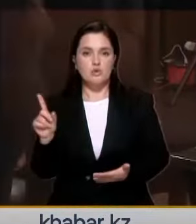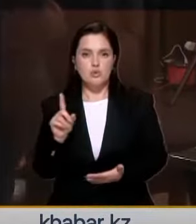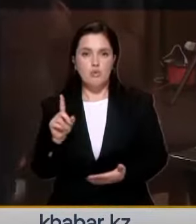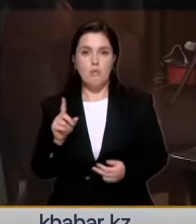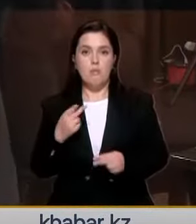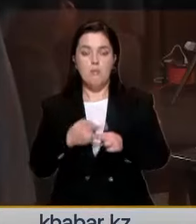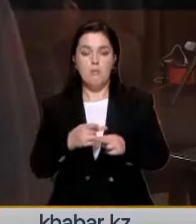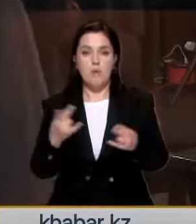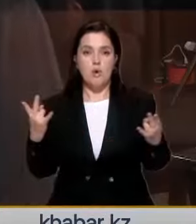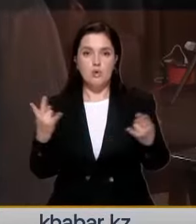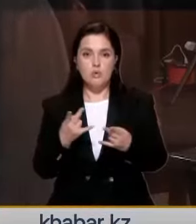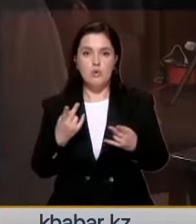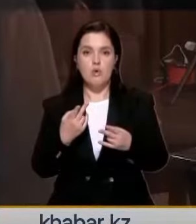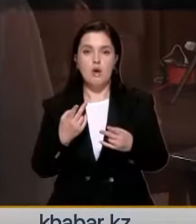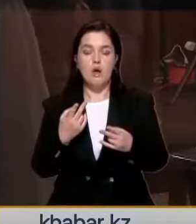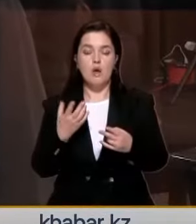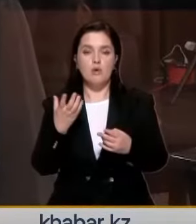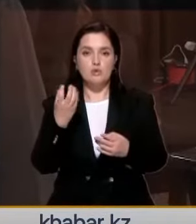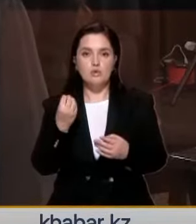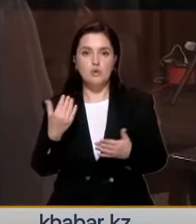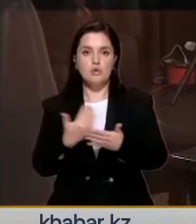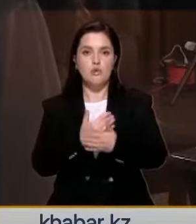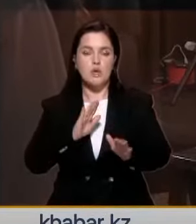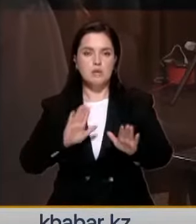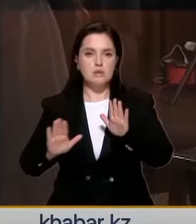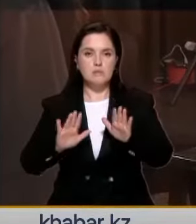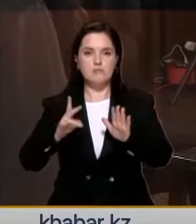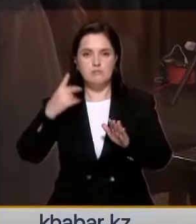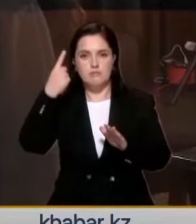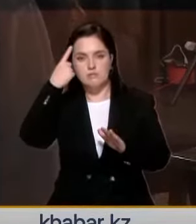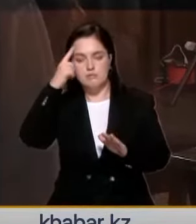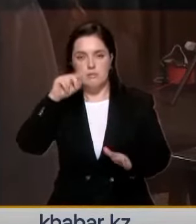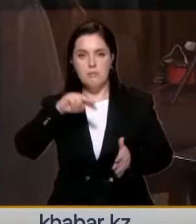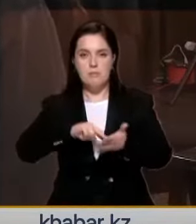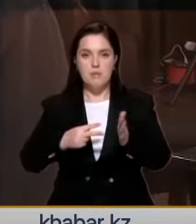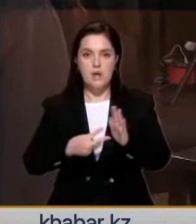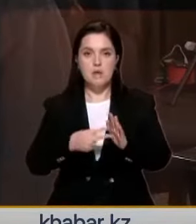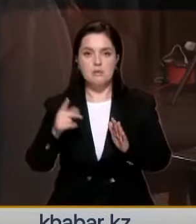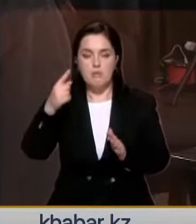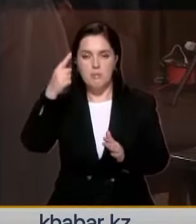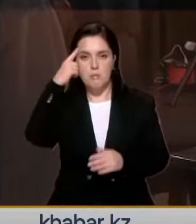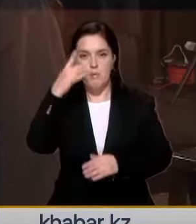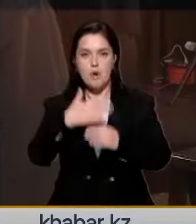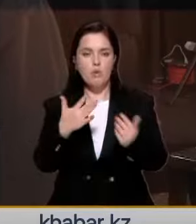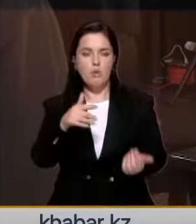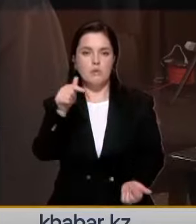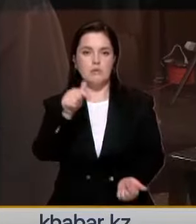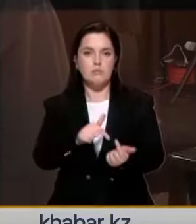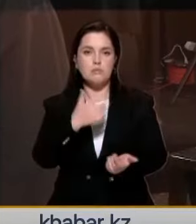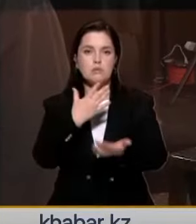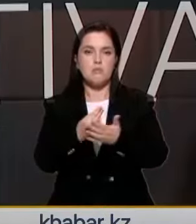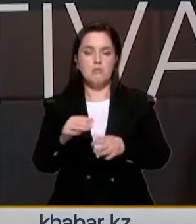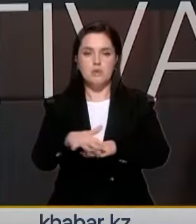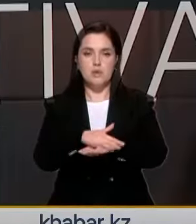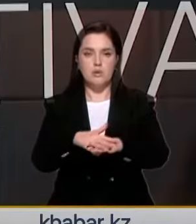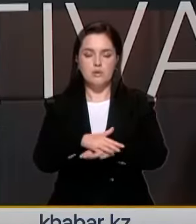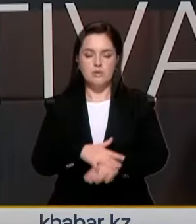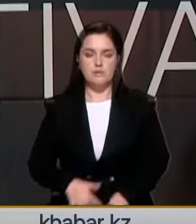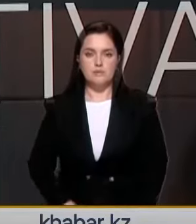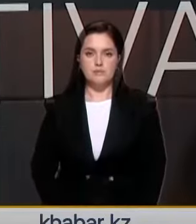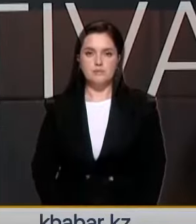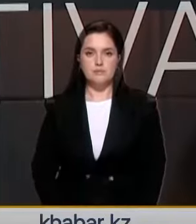рамки стандартных клише необходимы новые режиссёры с оригинальным взглядом на мир которые при этом понимают особенности своих регионов и